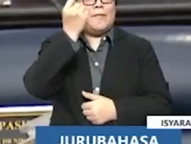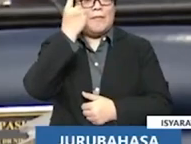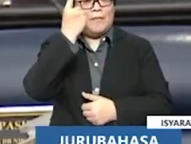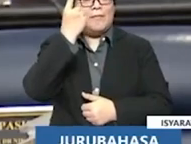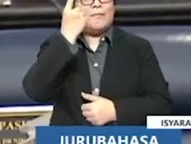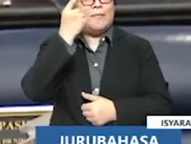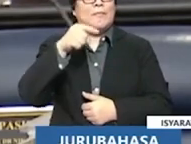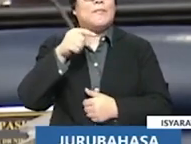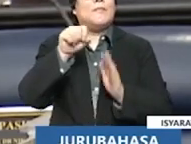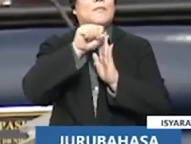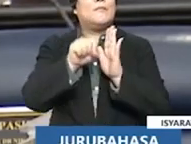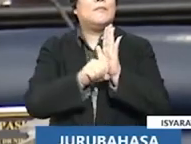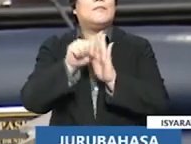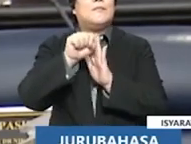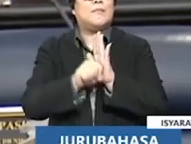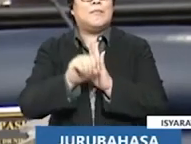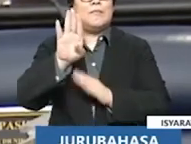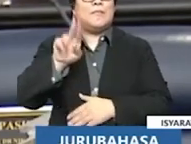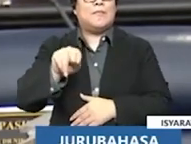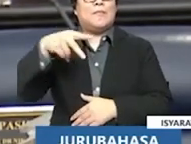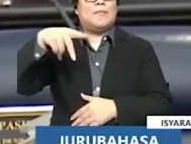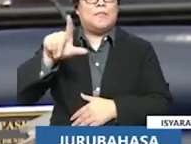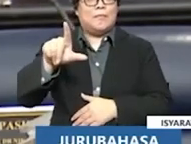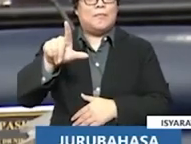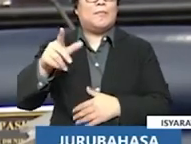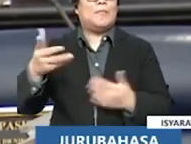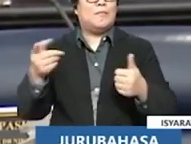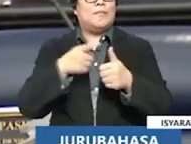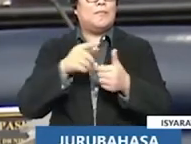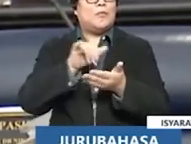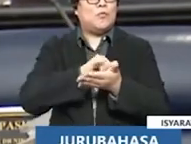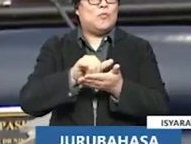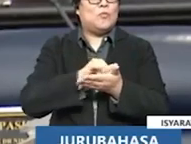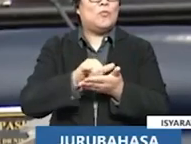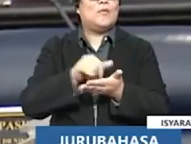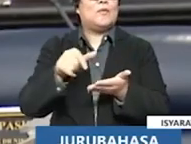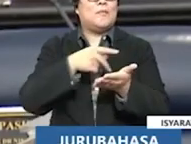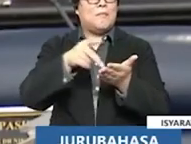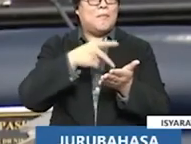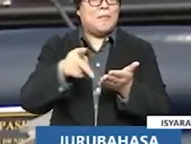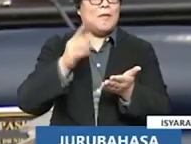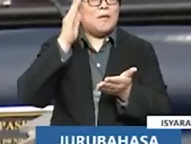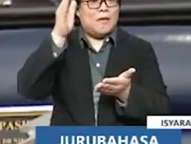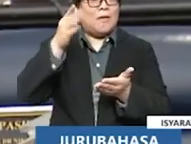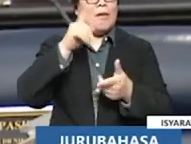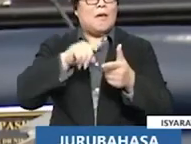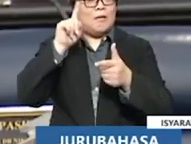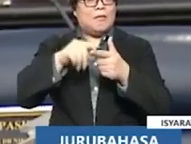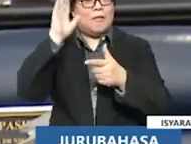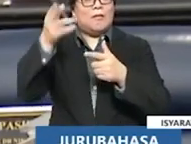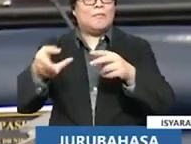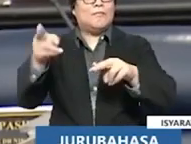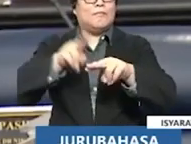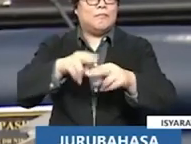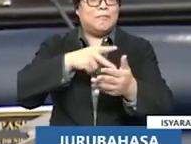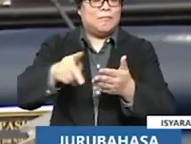dahulu terma dan syarat BNPL, terutamanya tentang yuran dan charge yang akan atau boleh dikenakan. Biarpun